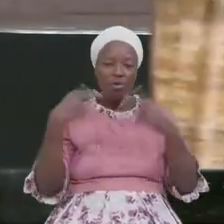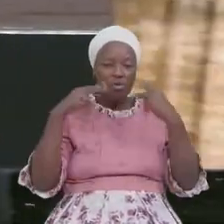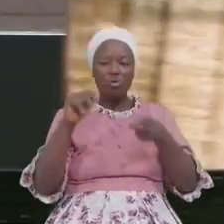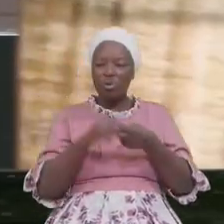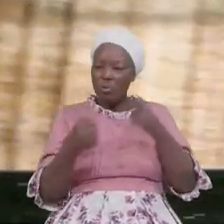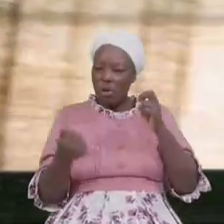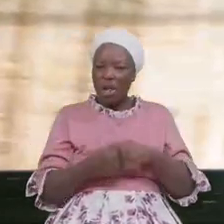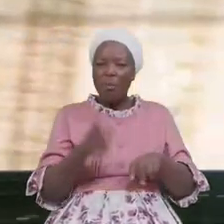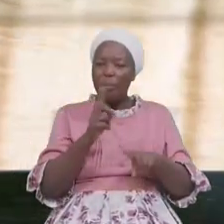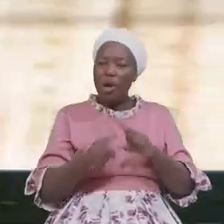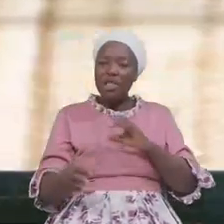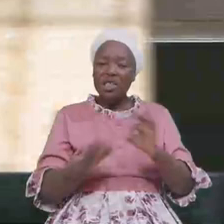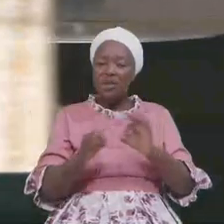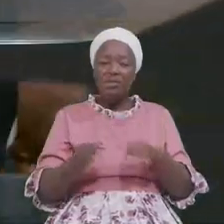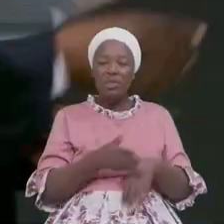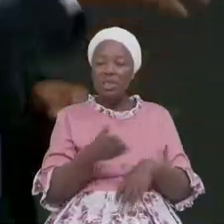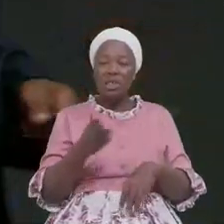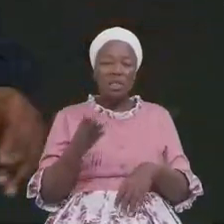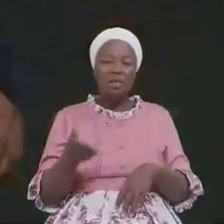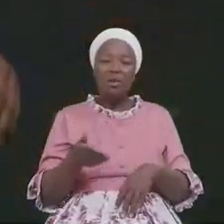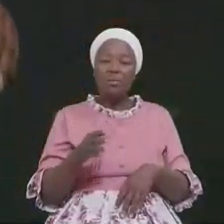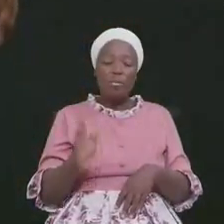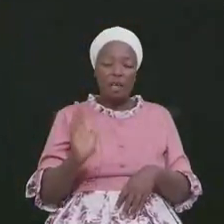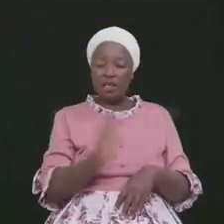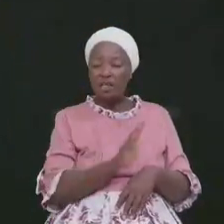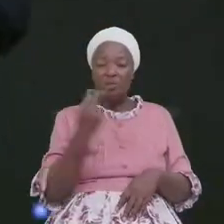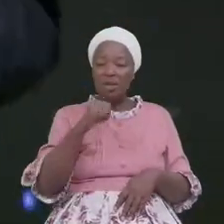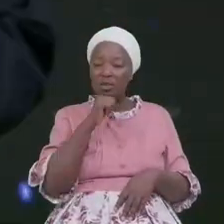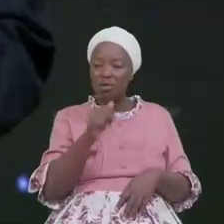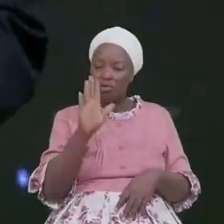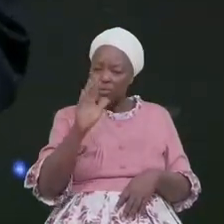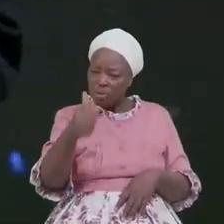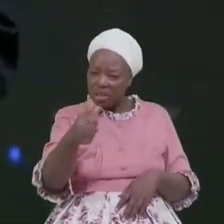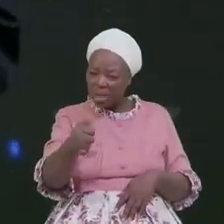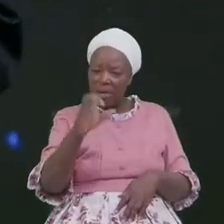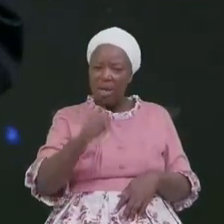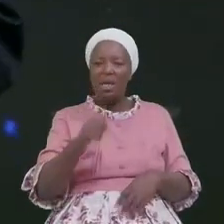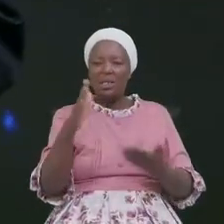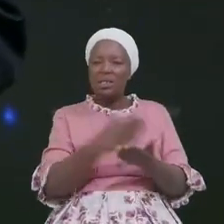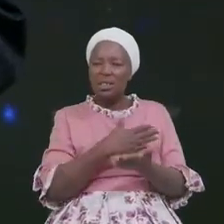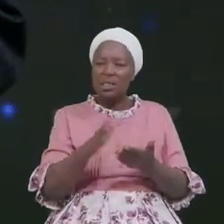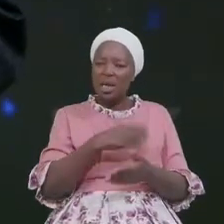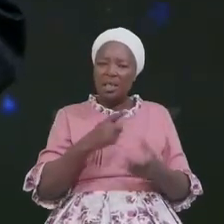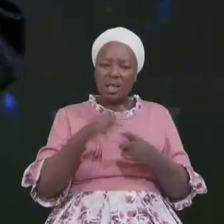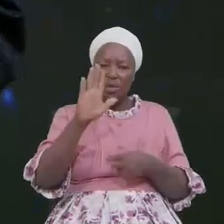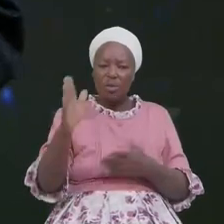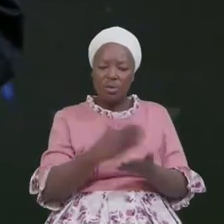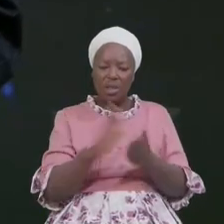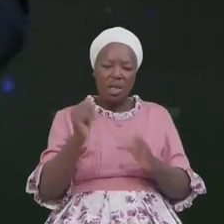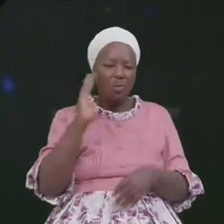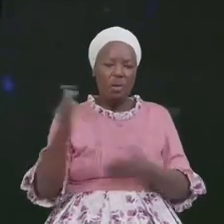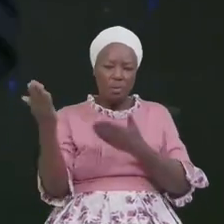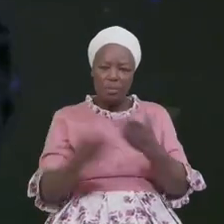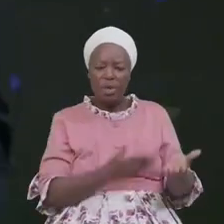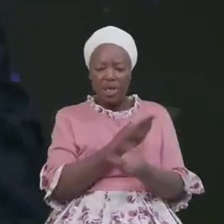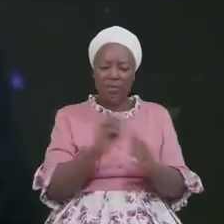mais si ça ne le fait pas, toi aussi, tu peux chanter. Et tes chants vont apporter la délivrance dans ta